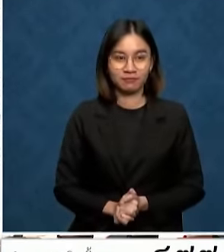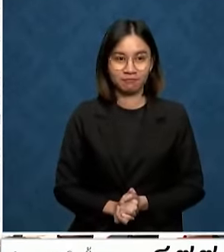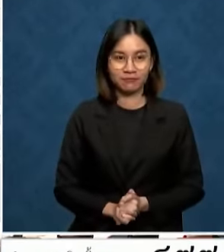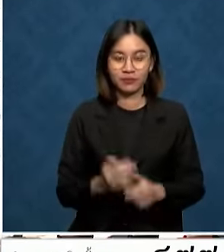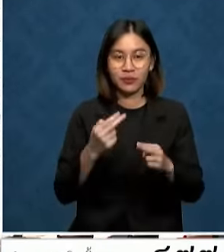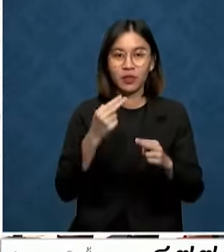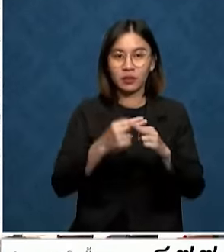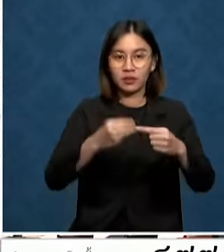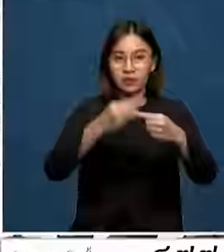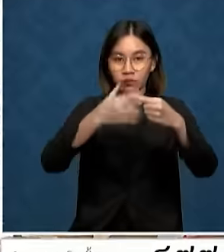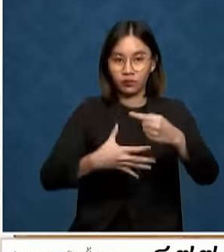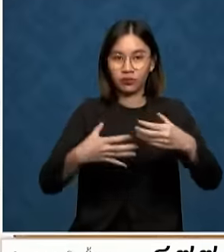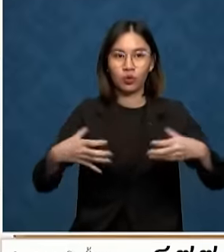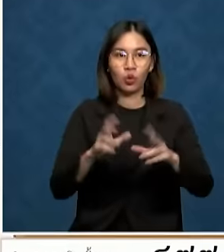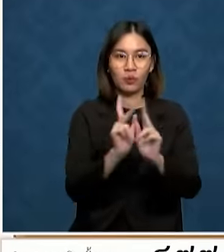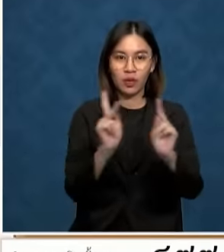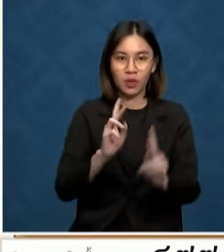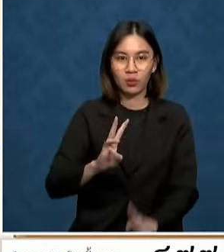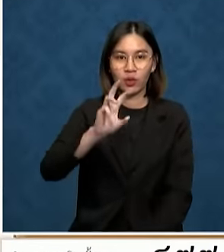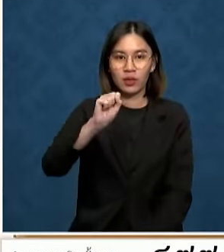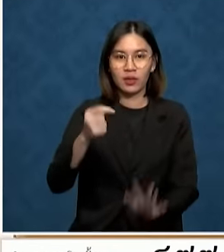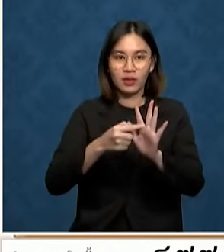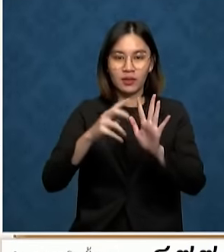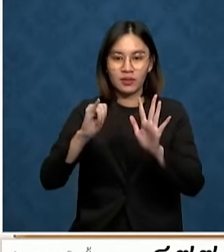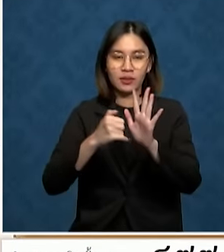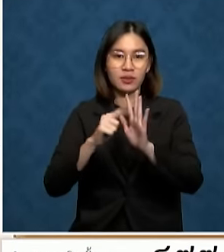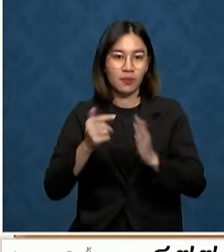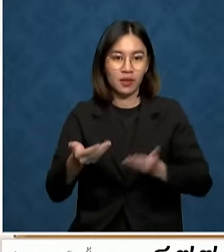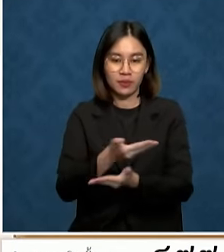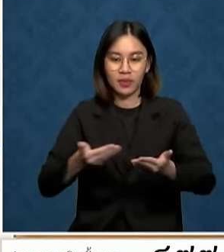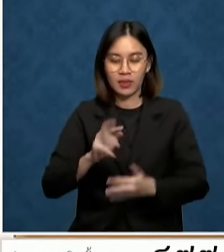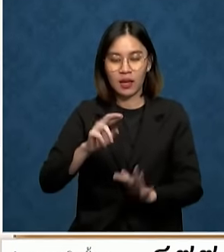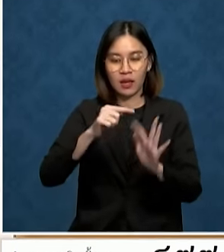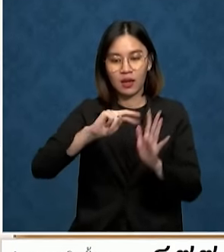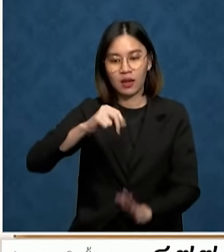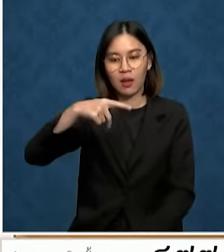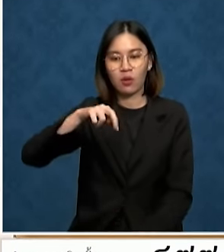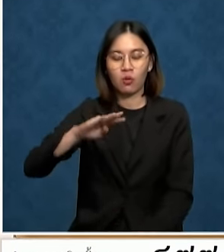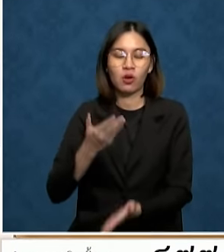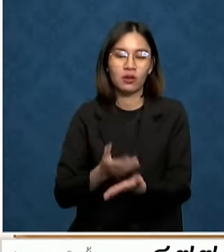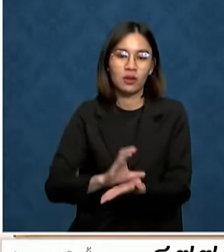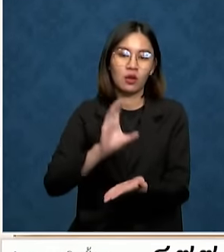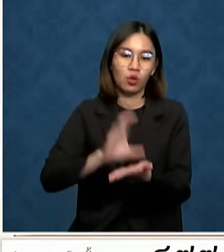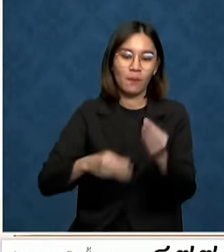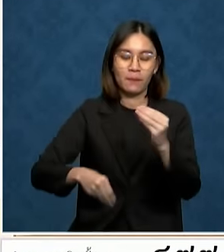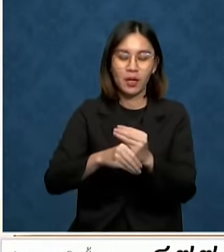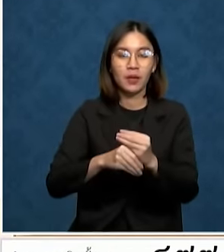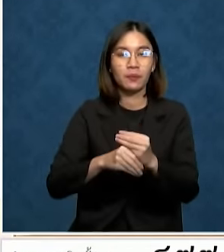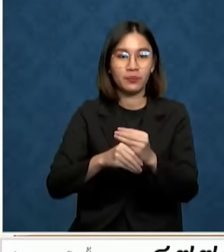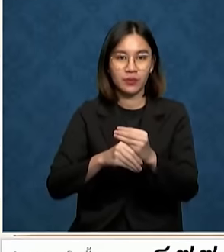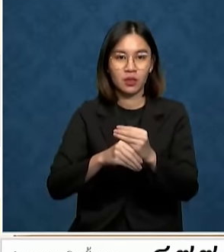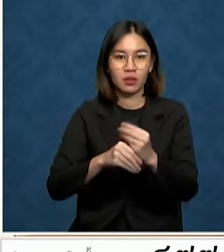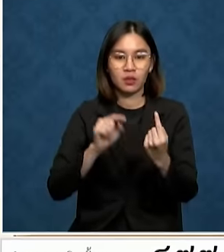รายชื่อ ขณะ กัมาที่การ วิศามันพิจารณาร่างพระราชบัญญัติ งบประมาณรายจ่ายเพิ่มเติม